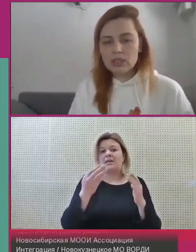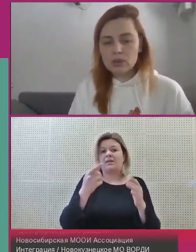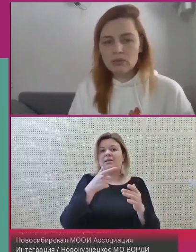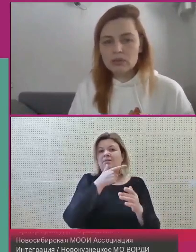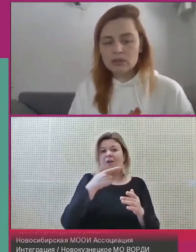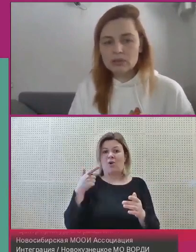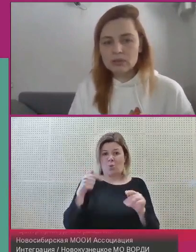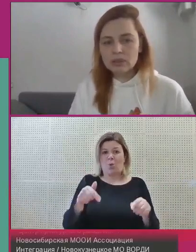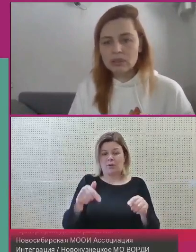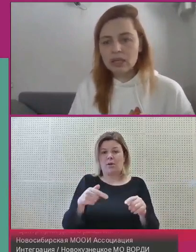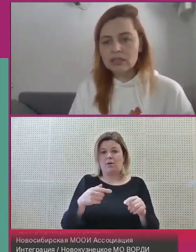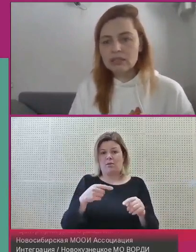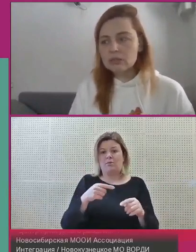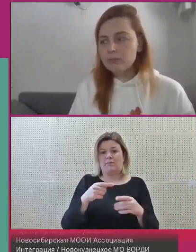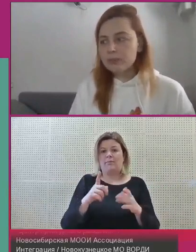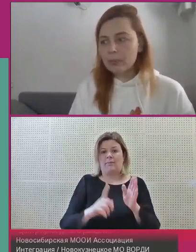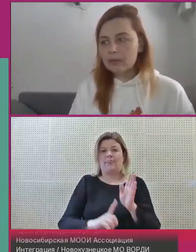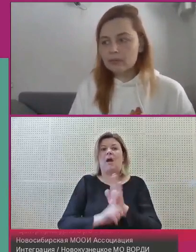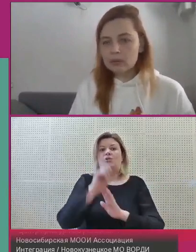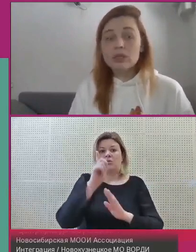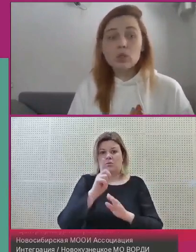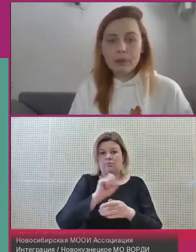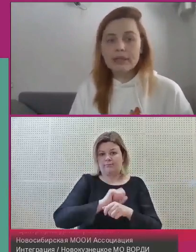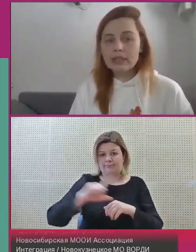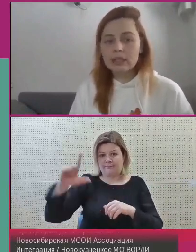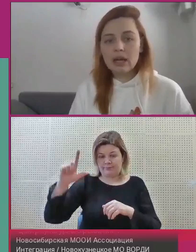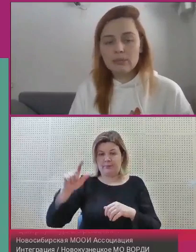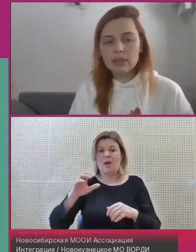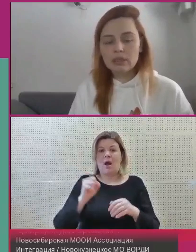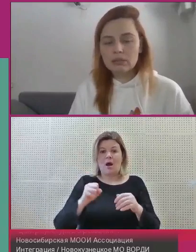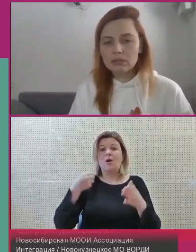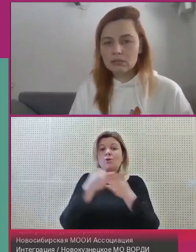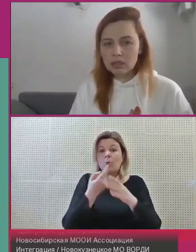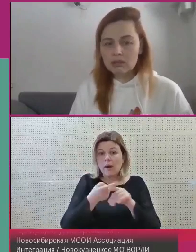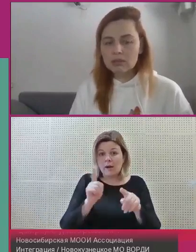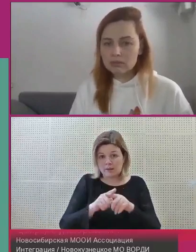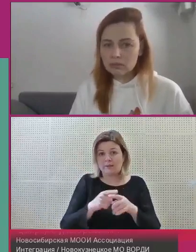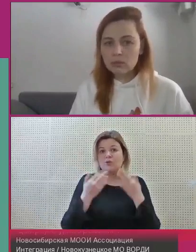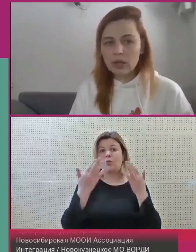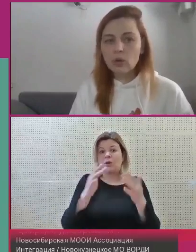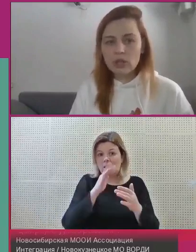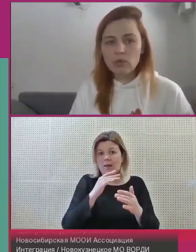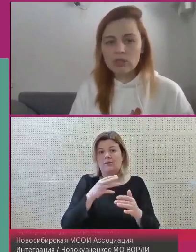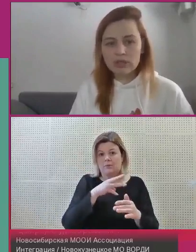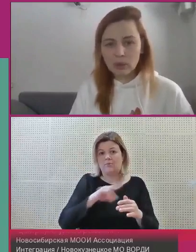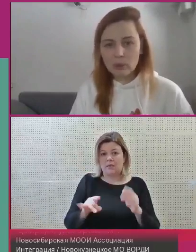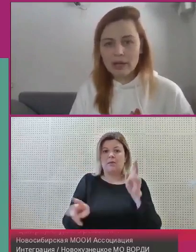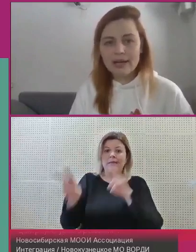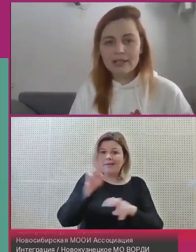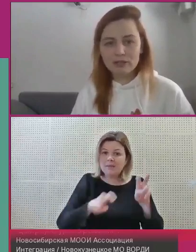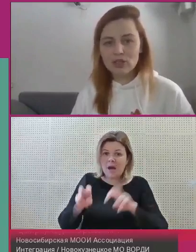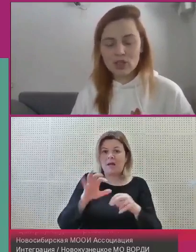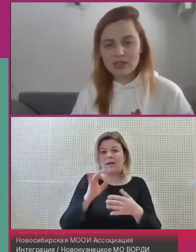сути, реализовывать и находить, и наступать на эти грабли. Это, ну, дорогое удовольствие